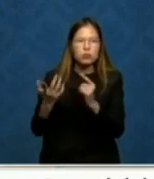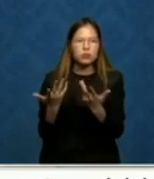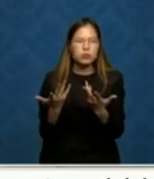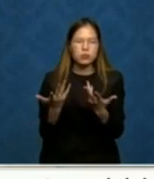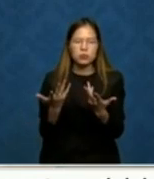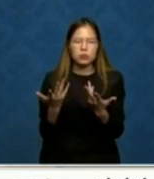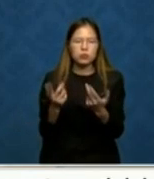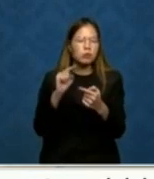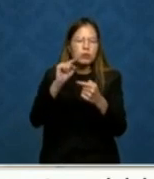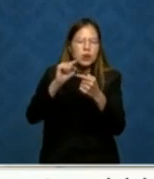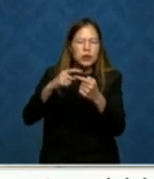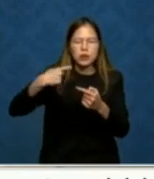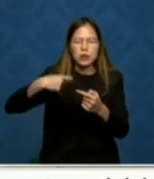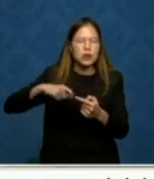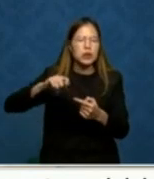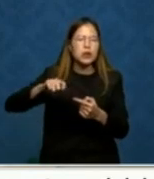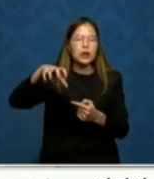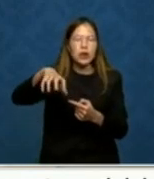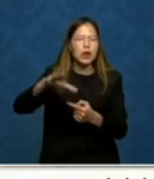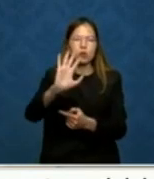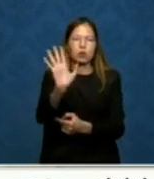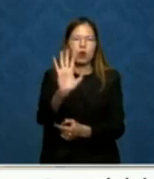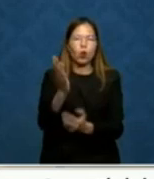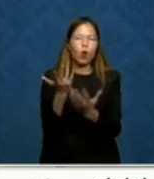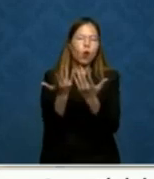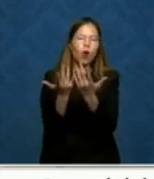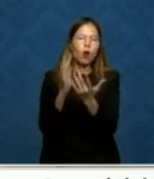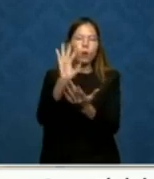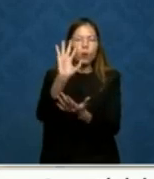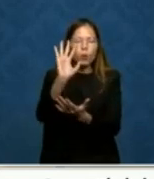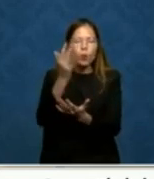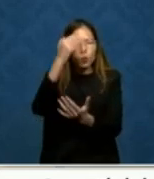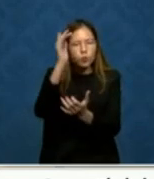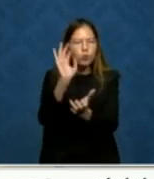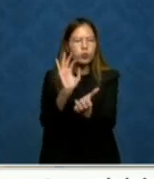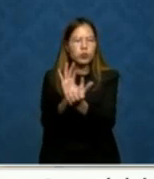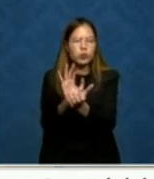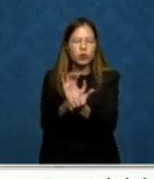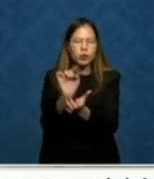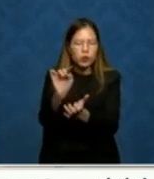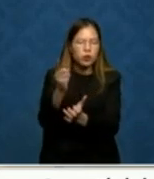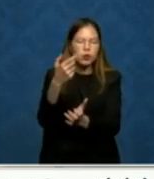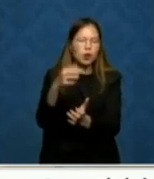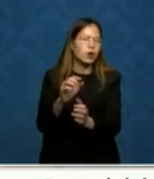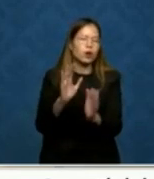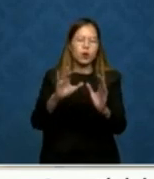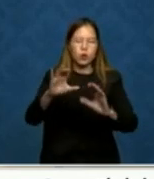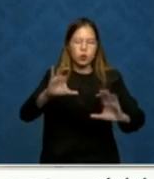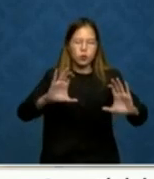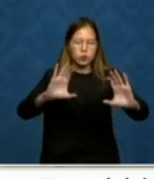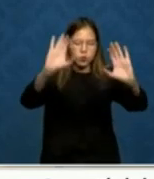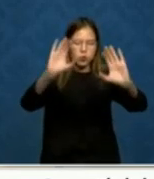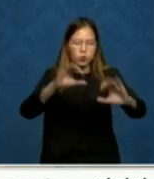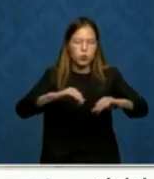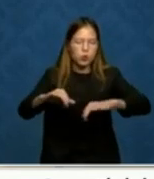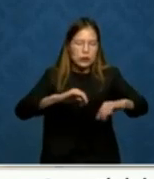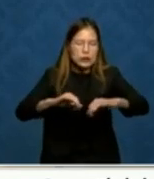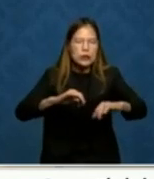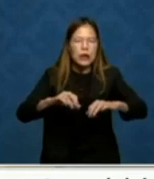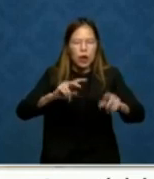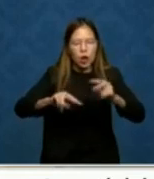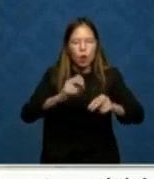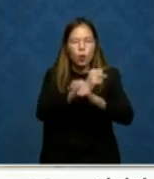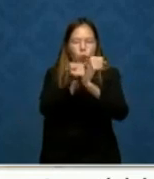หรือคดีไปถึงศาลในระดับเจ้าหน้าที่ตำรวจหรือพนักงานสอบสวนหรือเจ้าหน้าที่ปกครองเนี่ยสามารถมีมาตรการเพื่อความปลอด